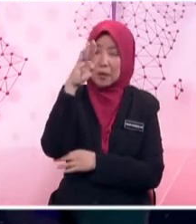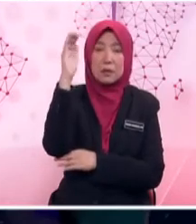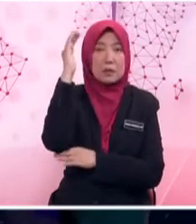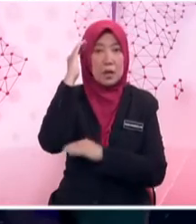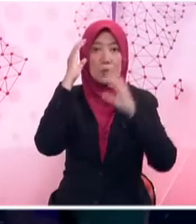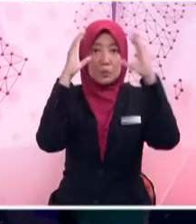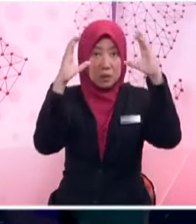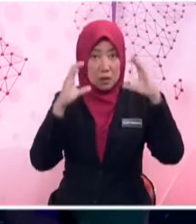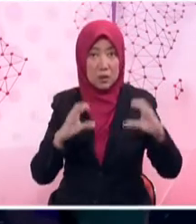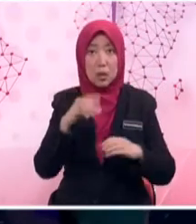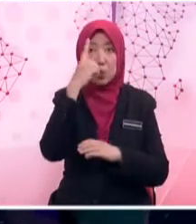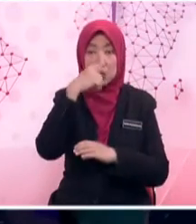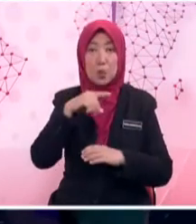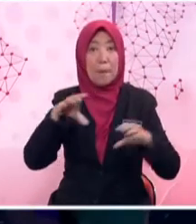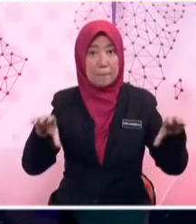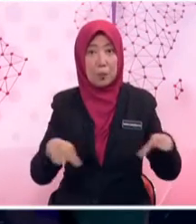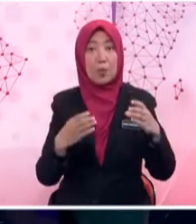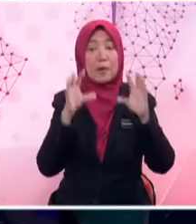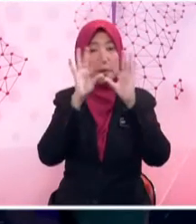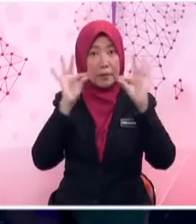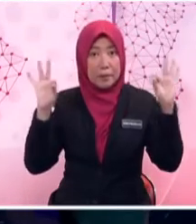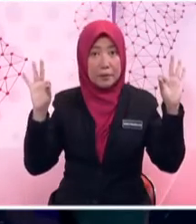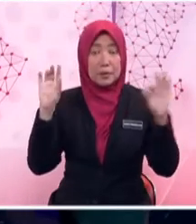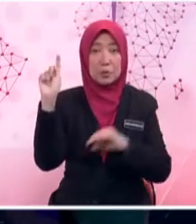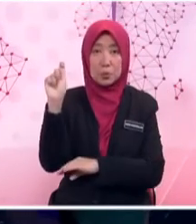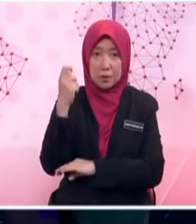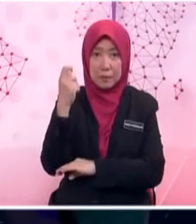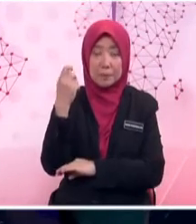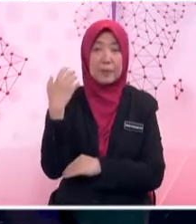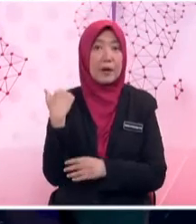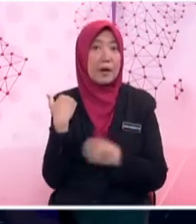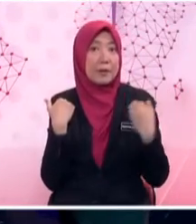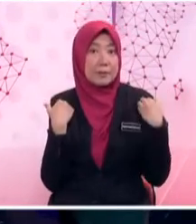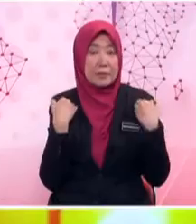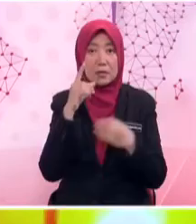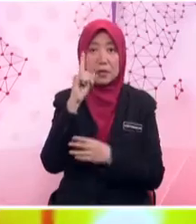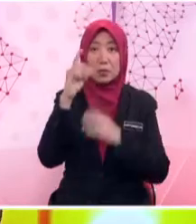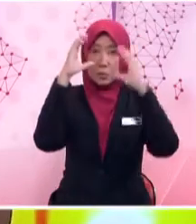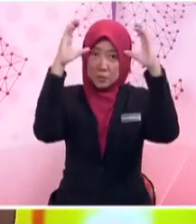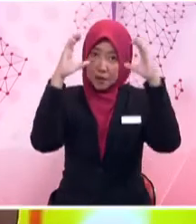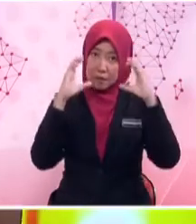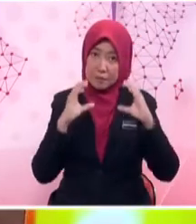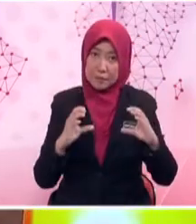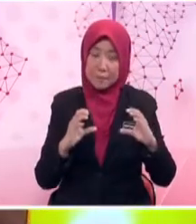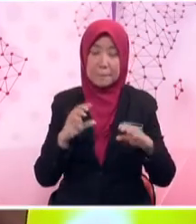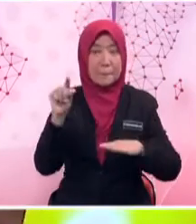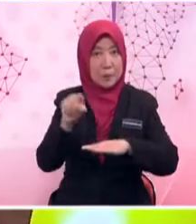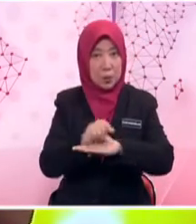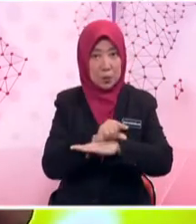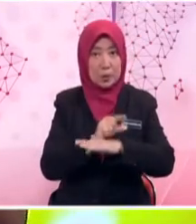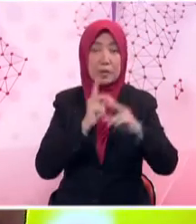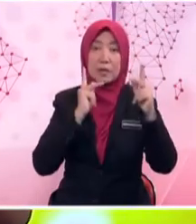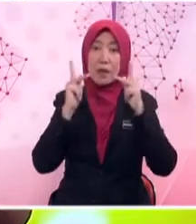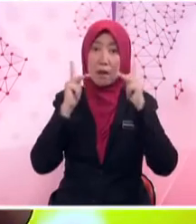untuk membina ayat tunggal, kita ada satu cara, ada hint dia, iaitu menggunakan